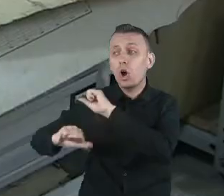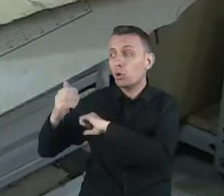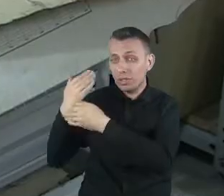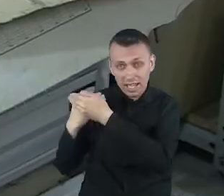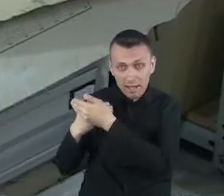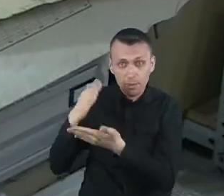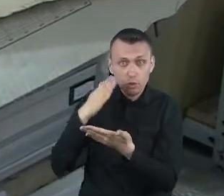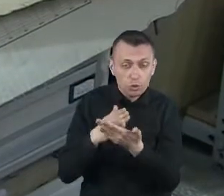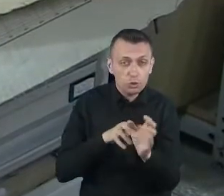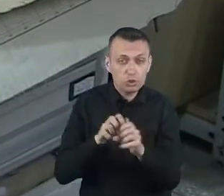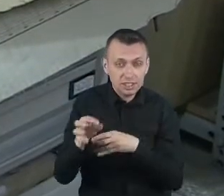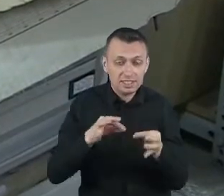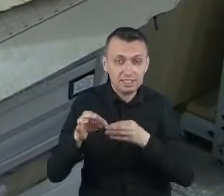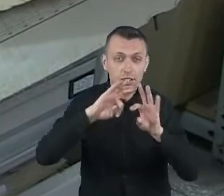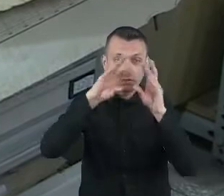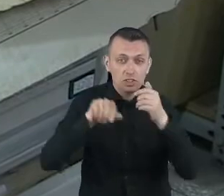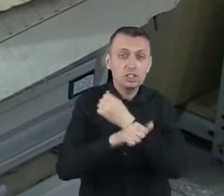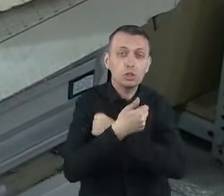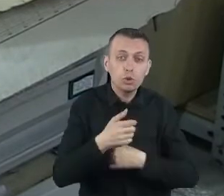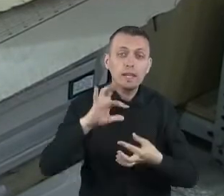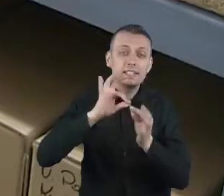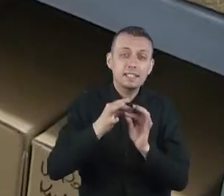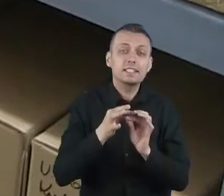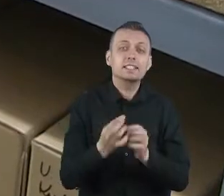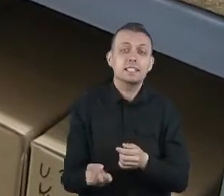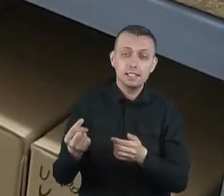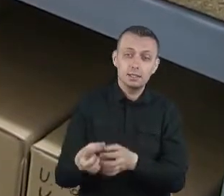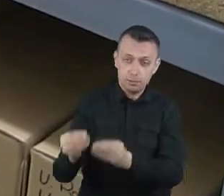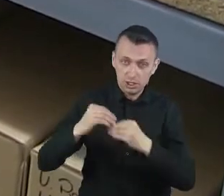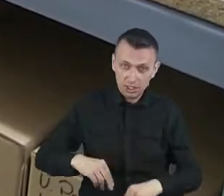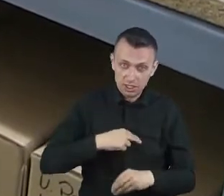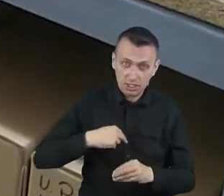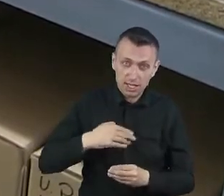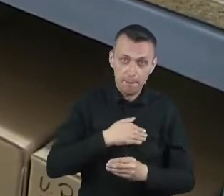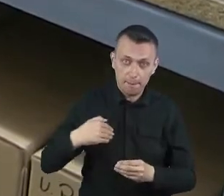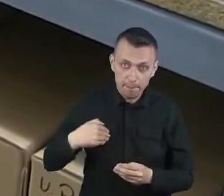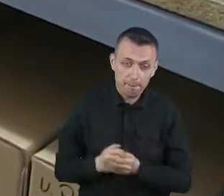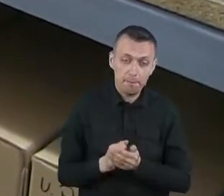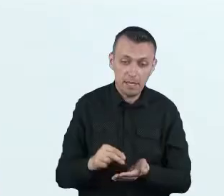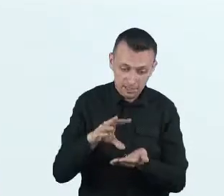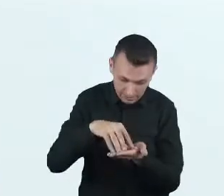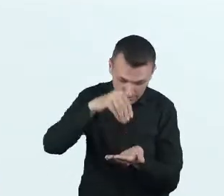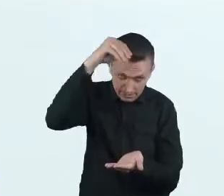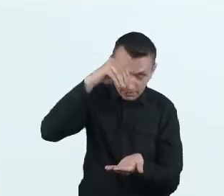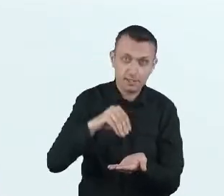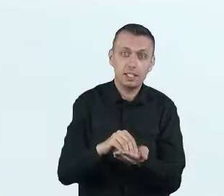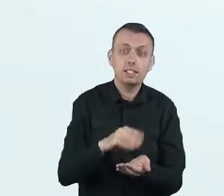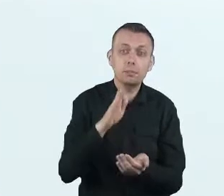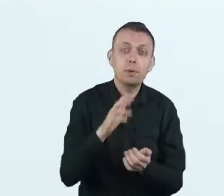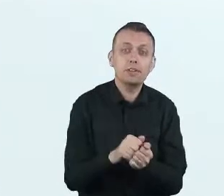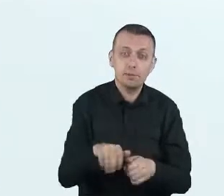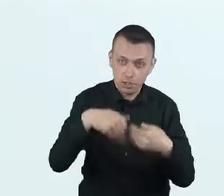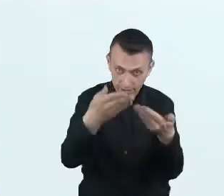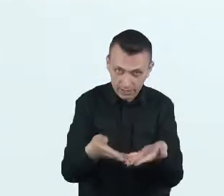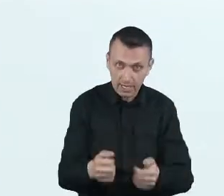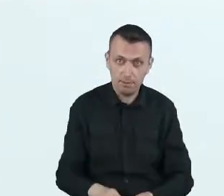historia. Wszystkie dokumenty po zeskanowaniu zostaną Państwu zwrócone. Dla Wiadomości Dnia, Radosław Wąs. Strażacy z kutnowskiej